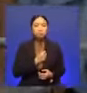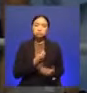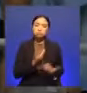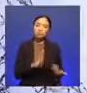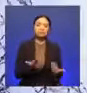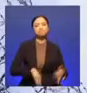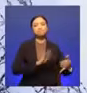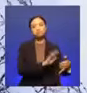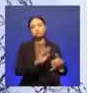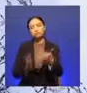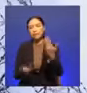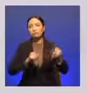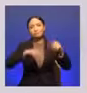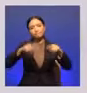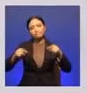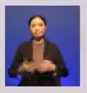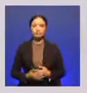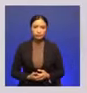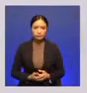ไห